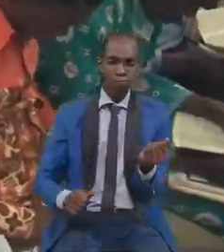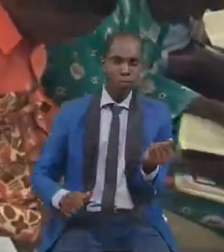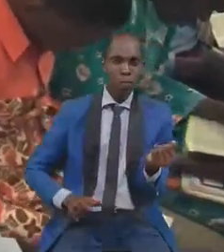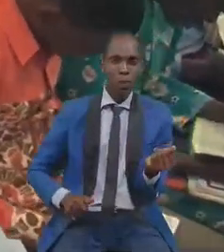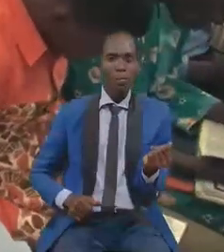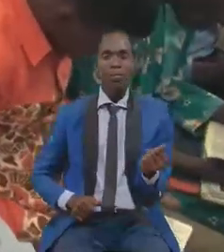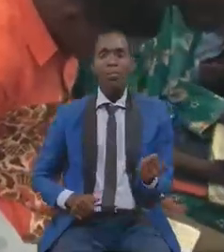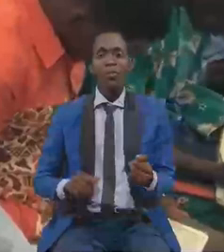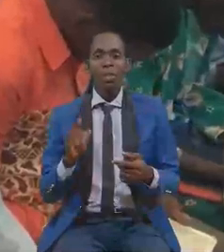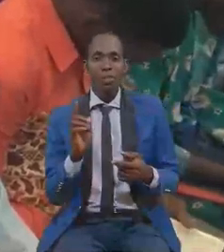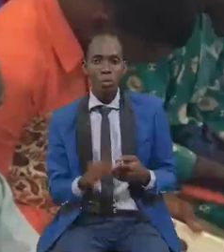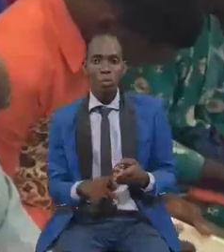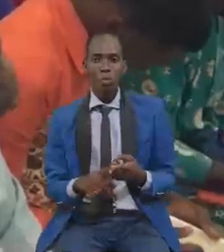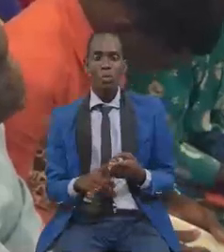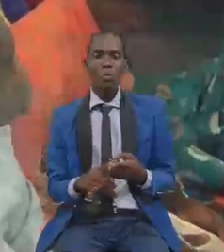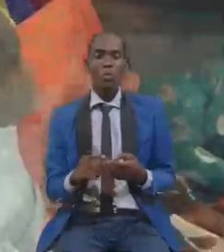alors